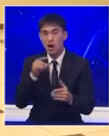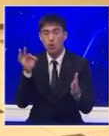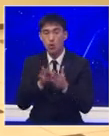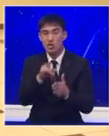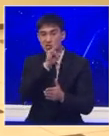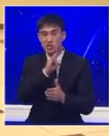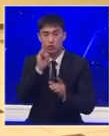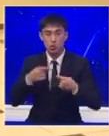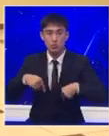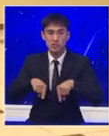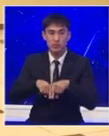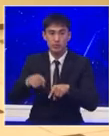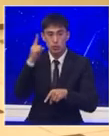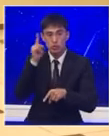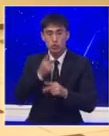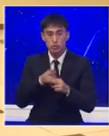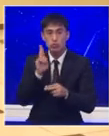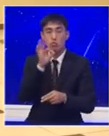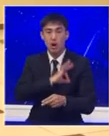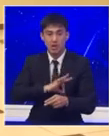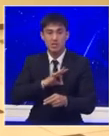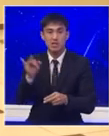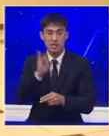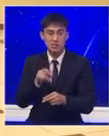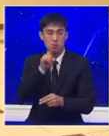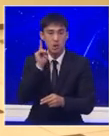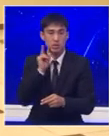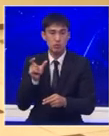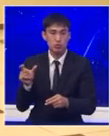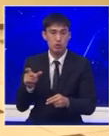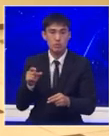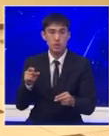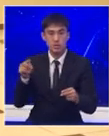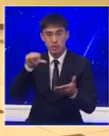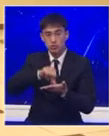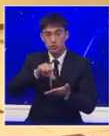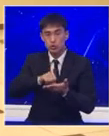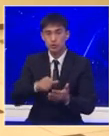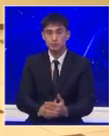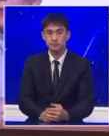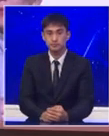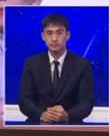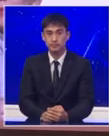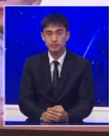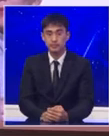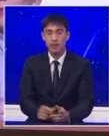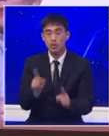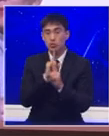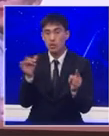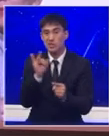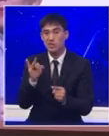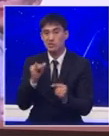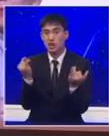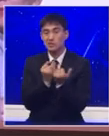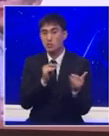женщин в обществе. Думаю, что это будет полезно и интересно молодым людям, принимающим участие. Особенный интерес у